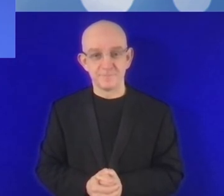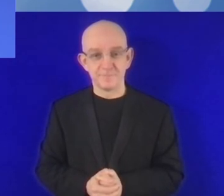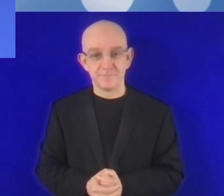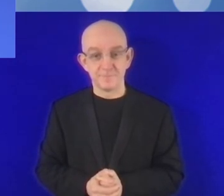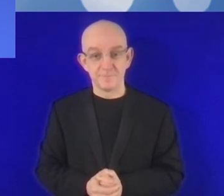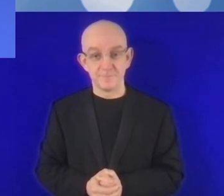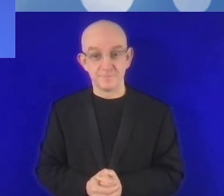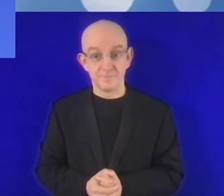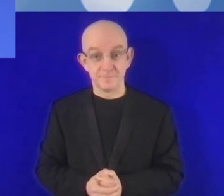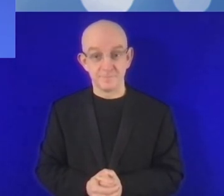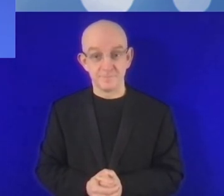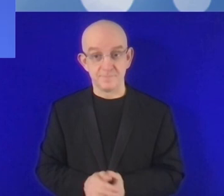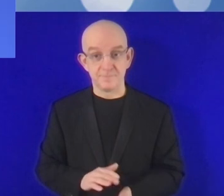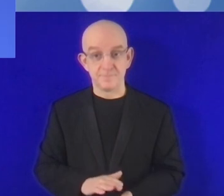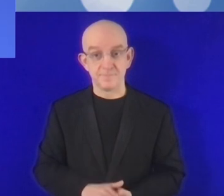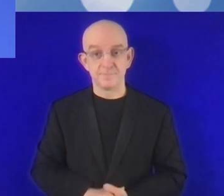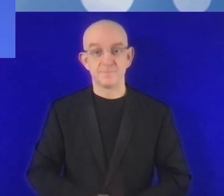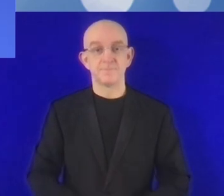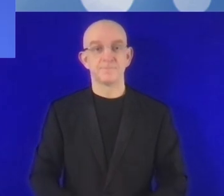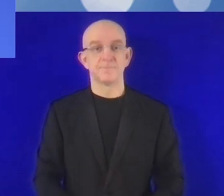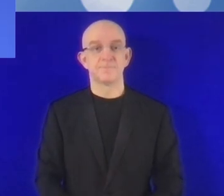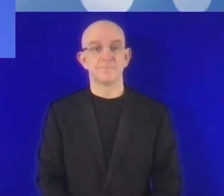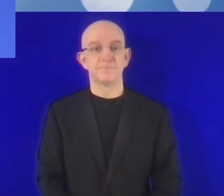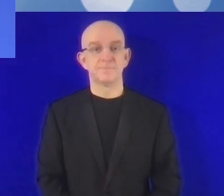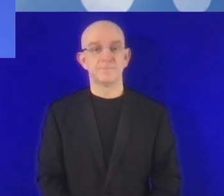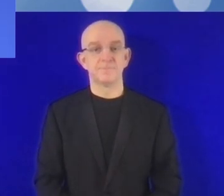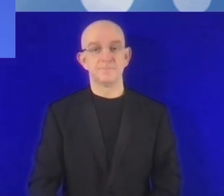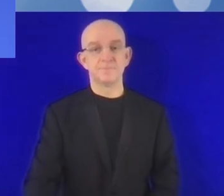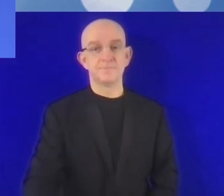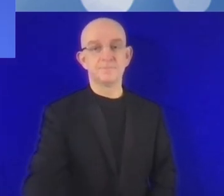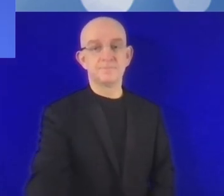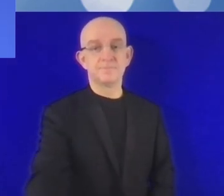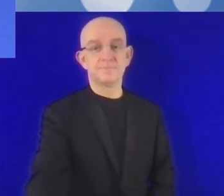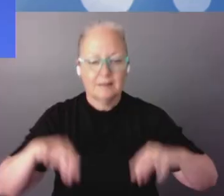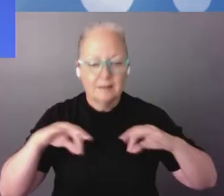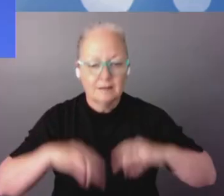министры, депутаты, уважаемые гости,